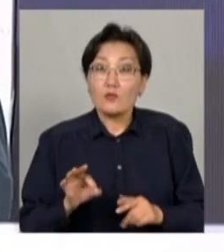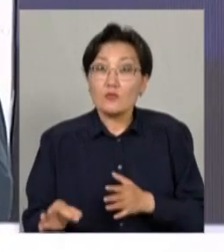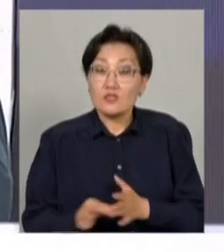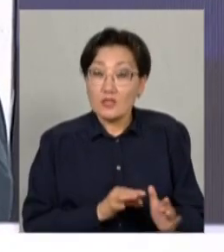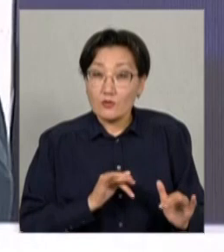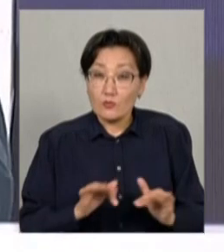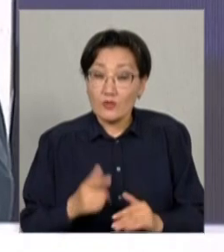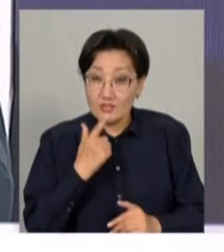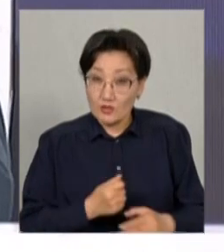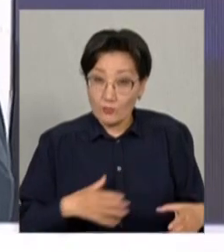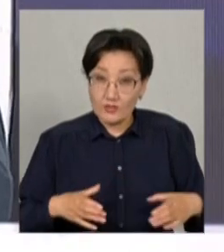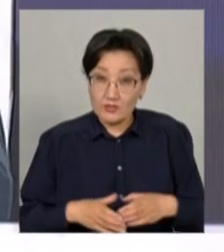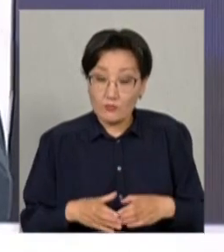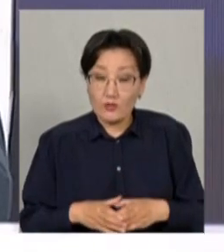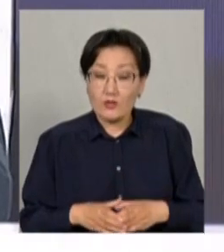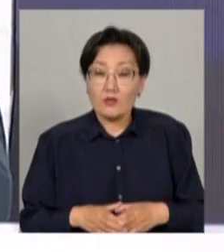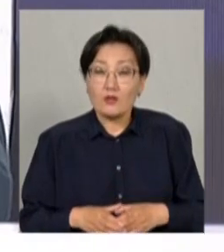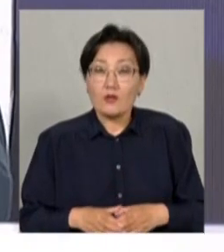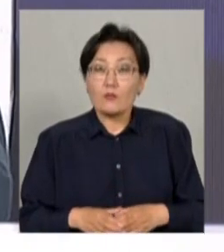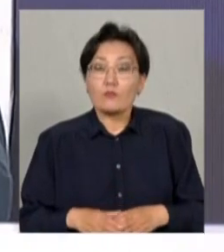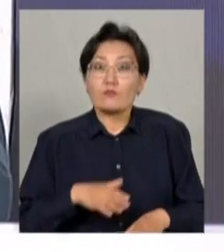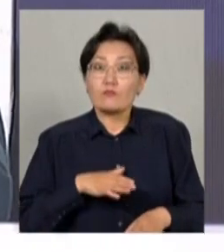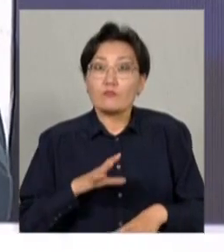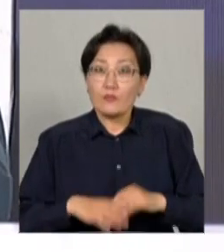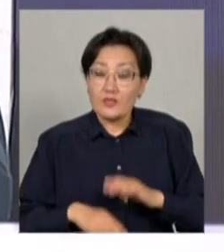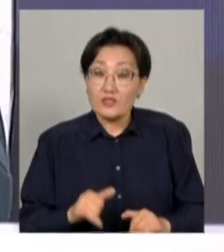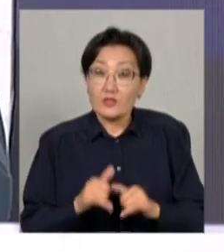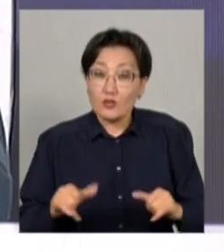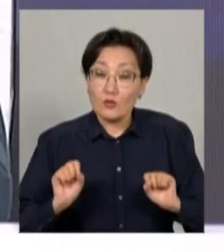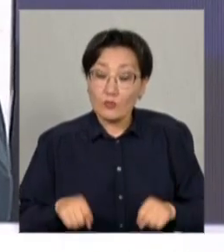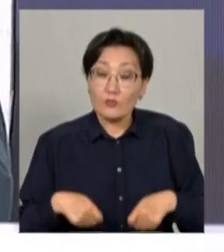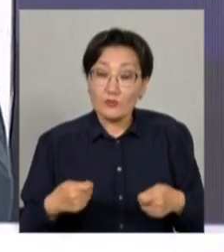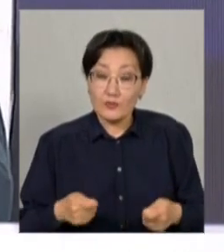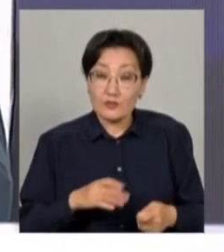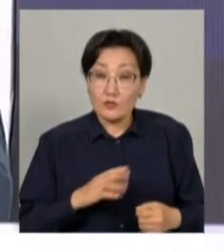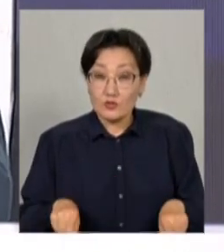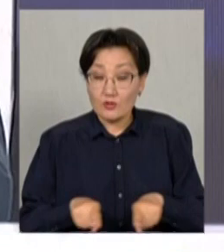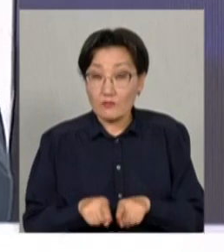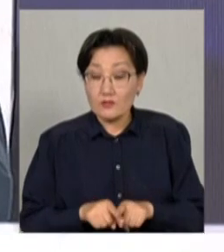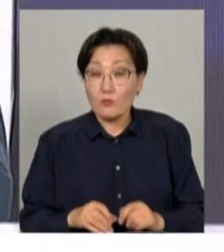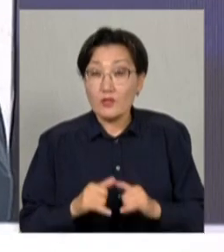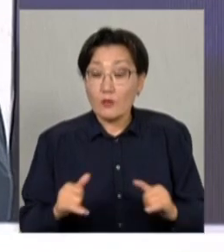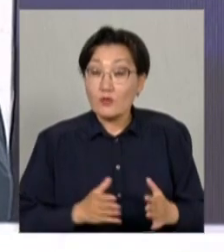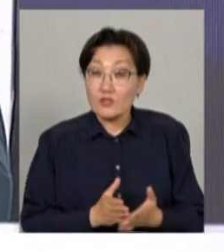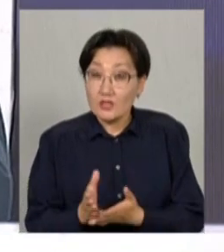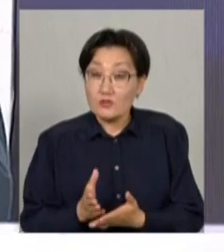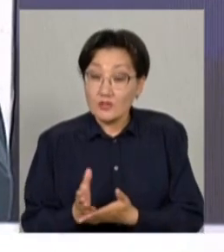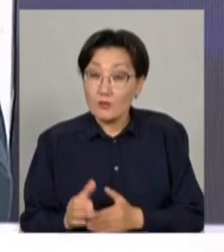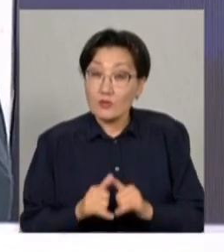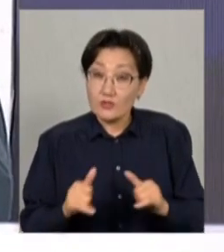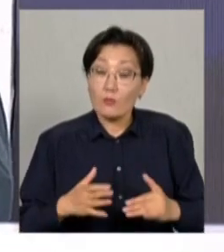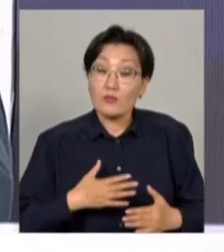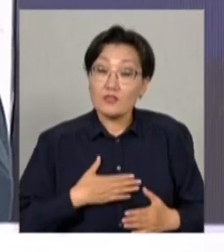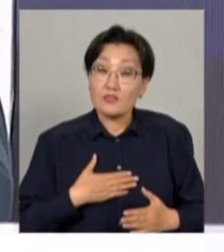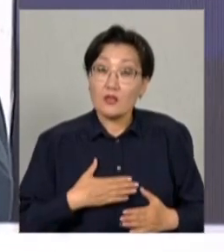іс-қимылдарда десанттардың әмбебап құрал ретіндегі рөлін арттыруға мүмкіндік берді. Осы перспективалық бағытты дамыту мақсатында